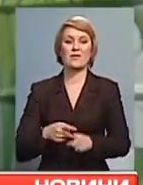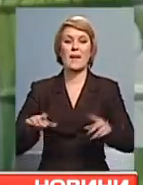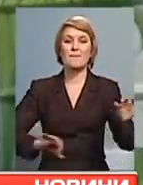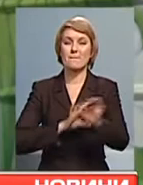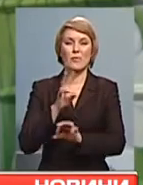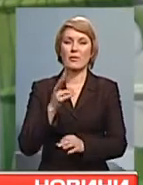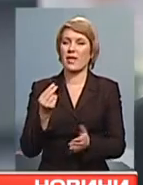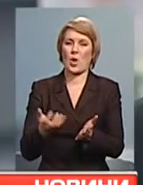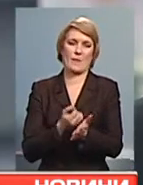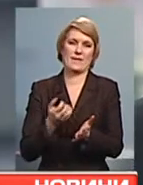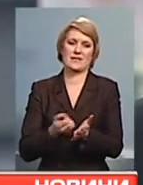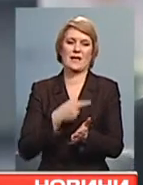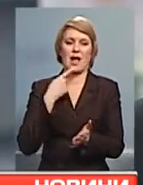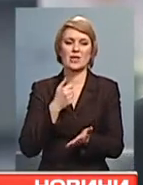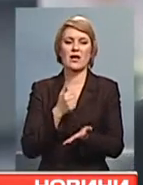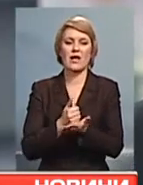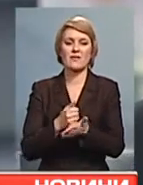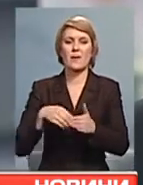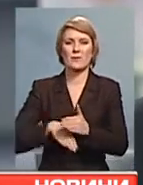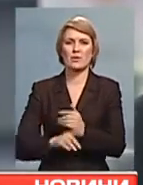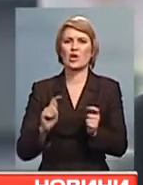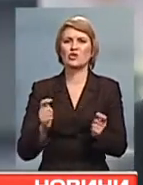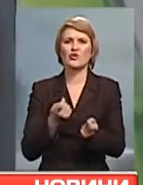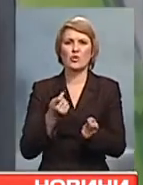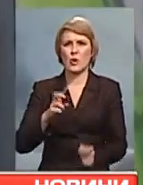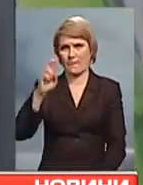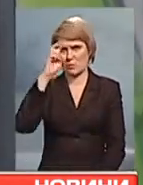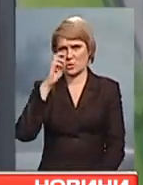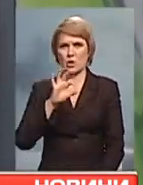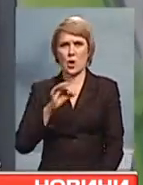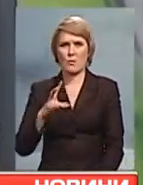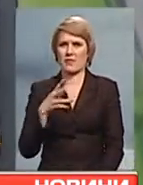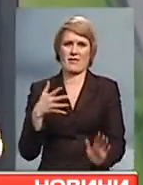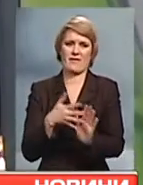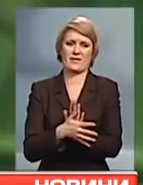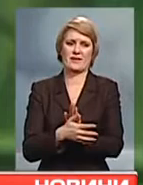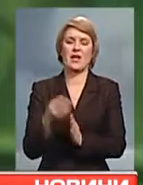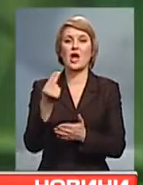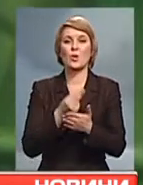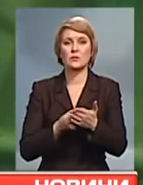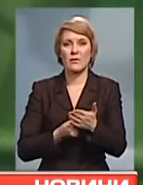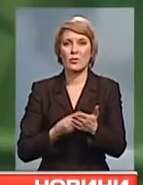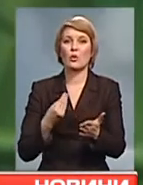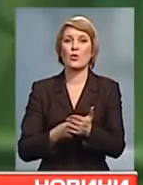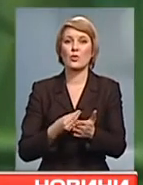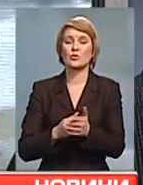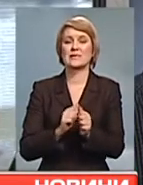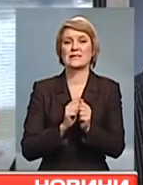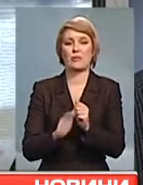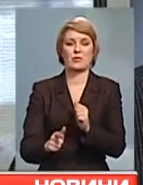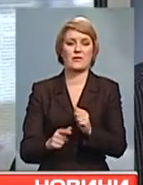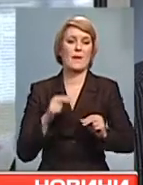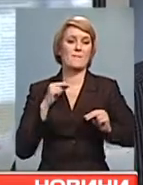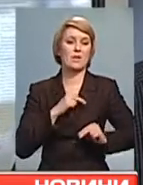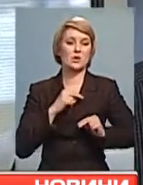не комерційний, каже керівник метрополітену. Жодної бюджетної копійки на нього не витратили. Розмальовували коштом спонсорів.